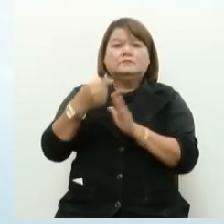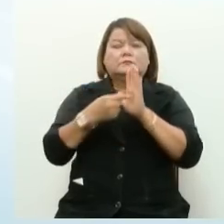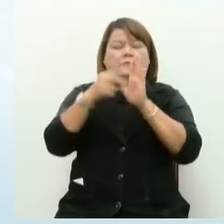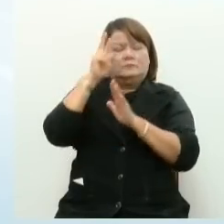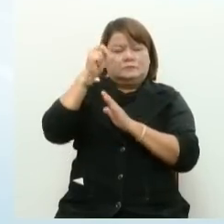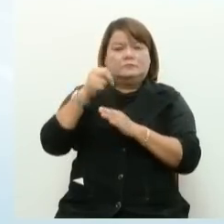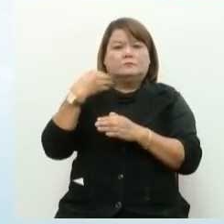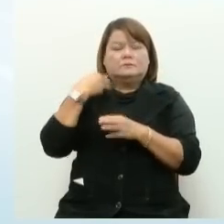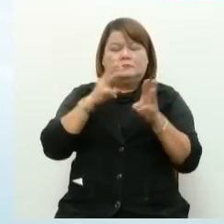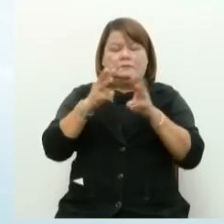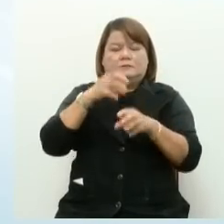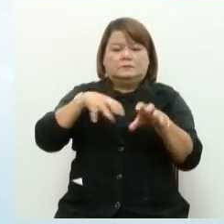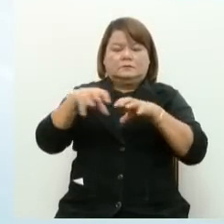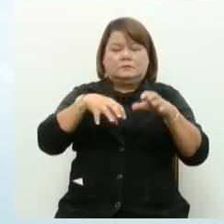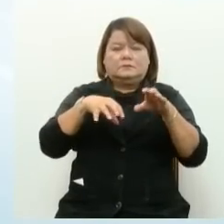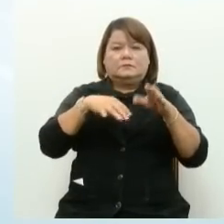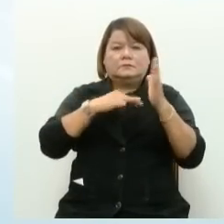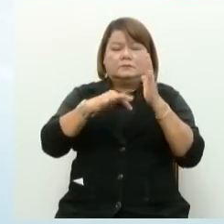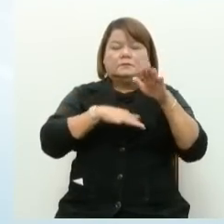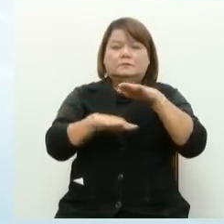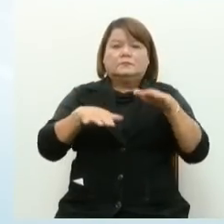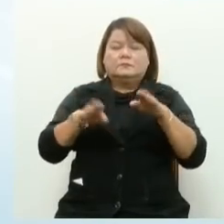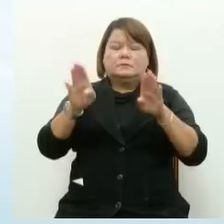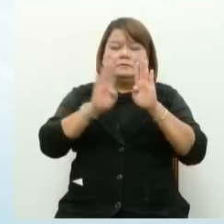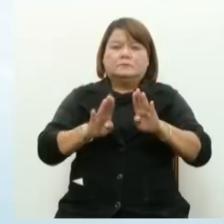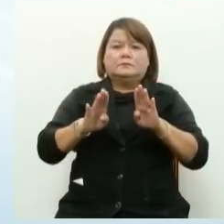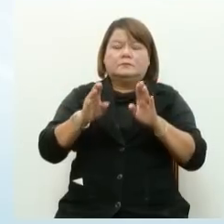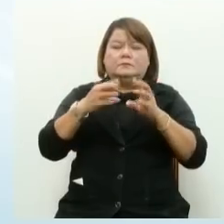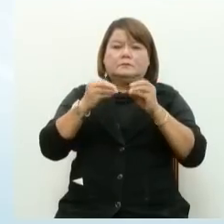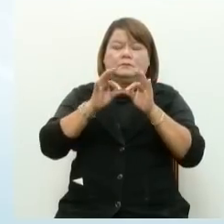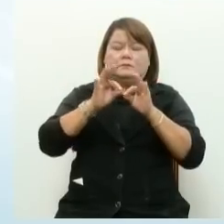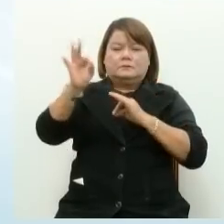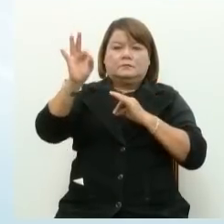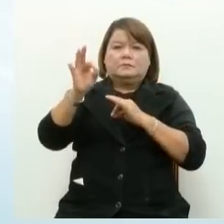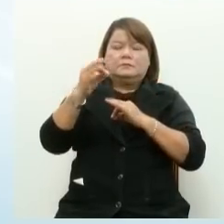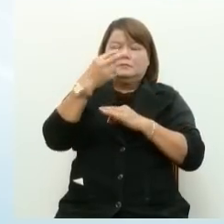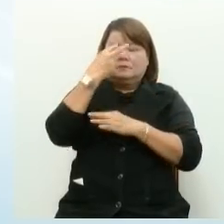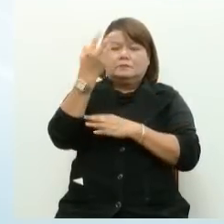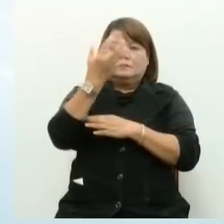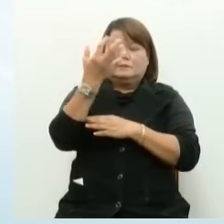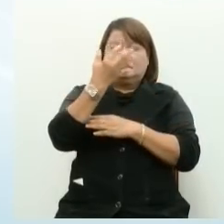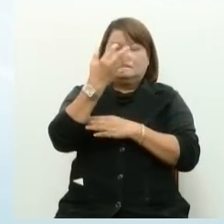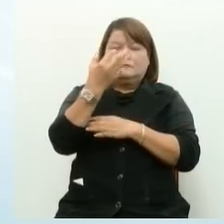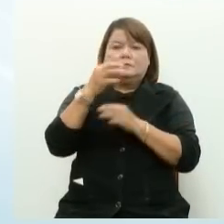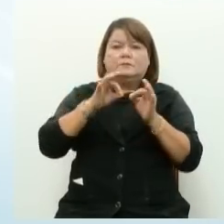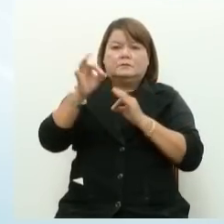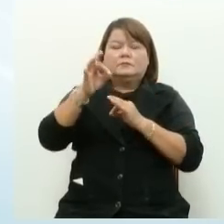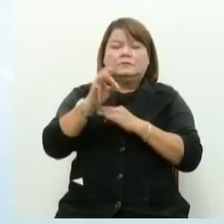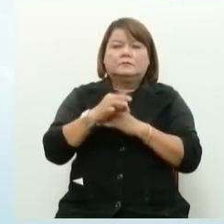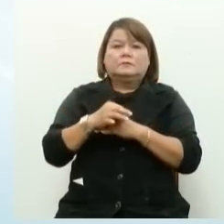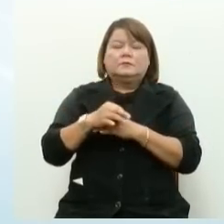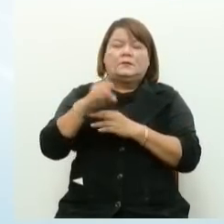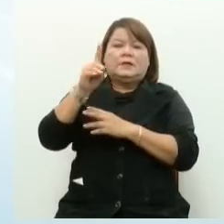งานด้านการจัดการศึกษาขั้นพื้นฐานในรูปแบบของการประชุมทางไกลค่ะและออกอากาศทางสถานีโทรทัศน์การศึกษาทางไกลผ่านดาวเทียม